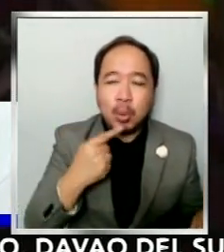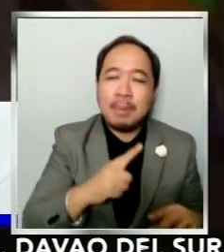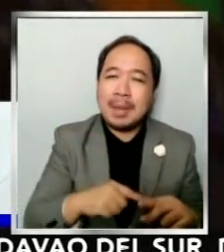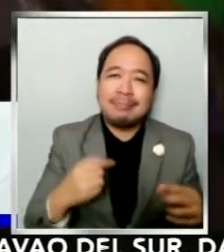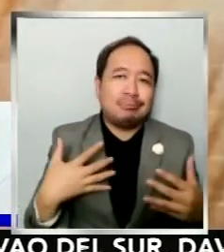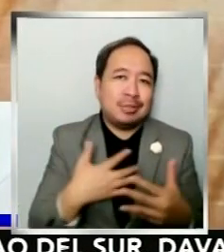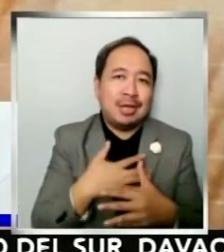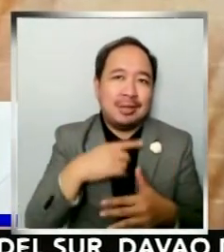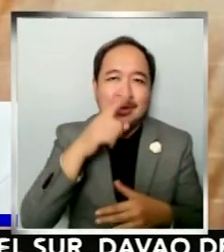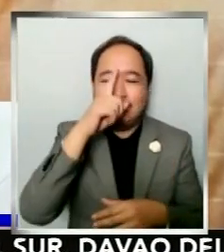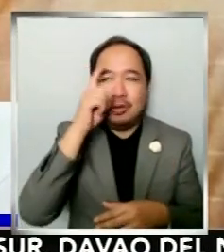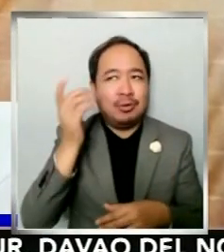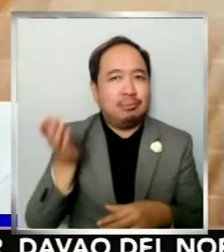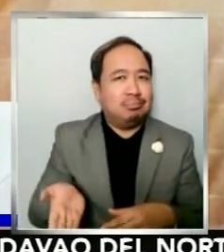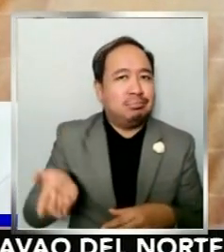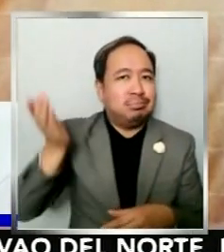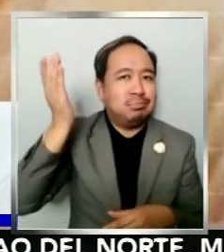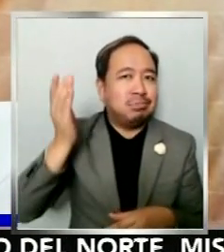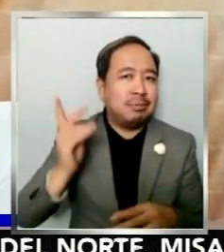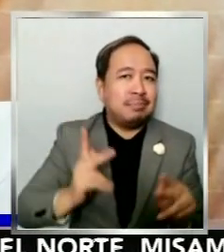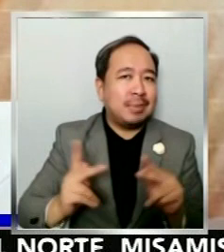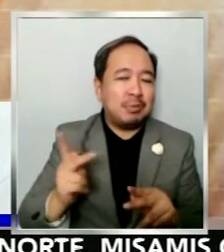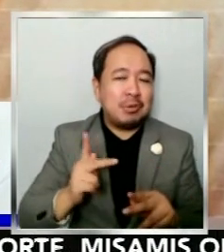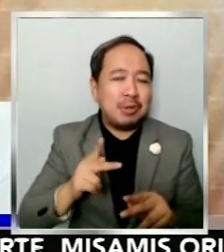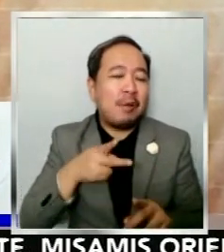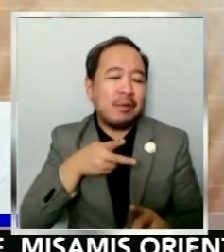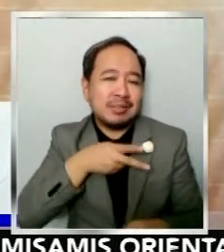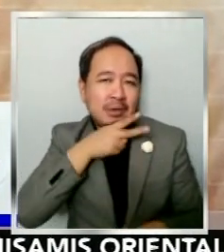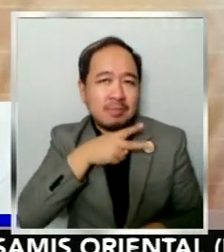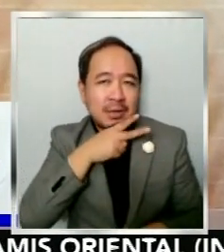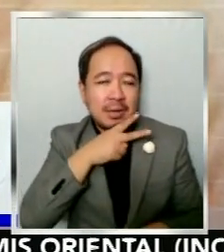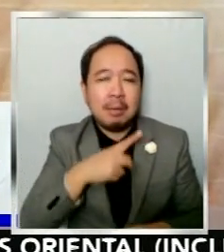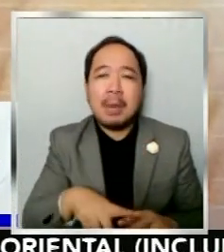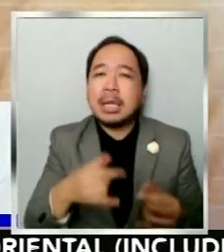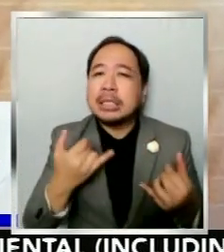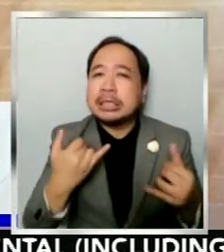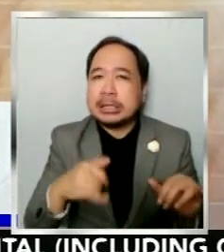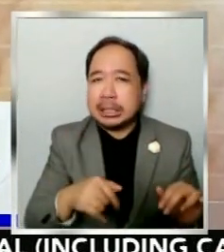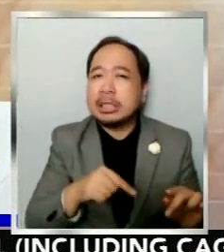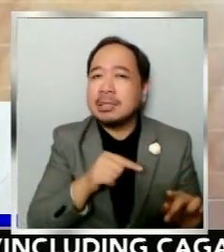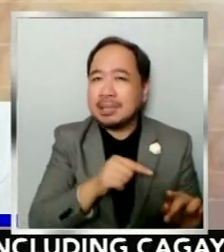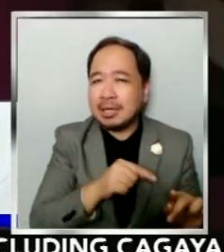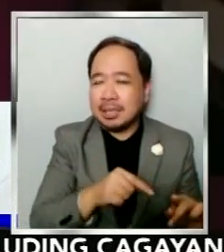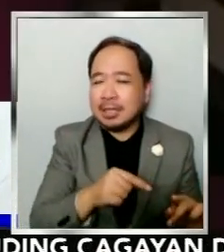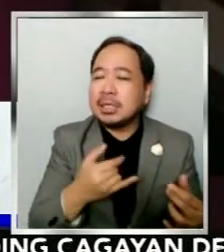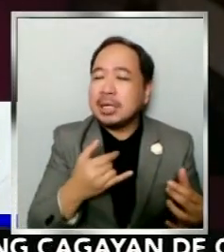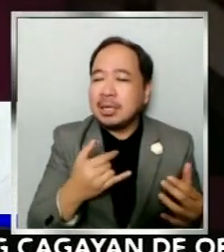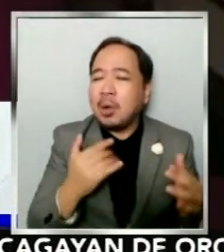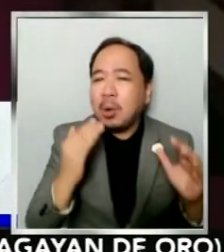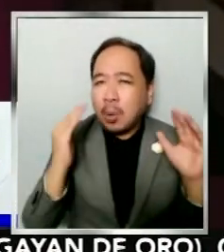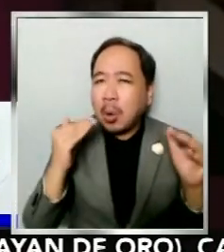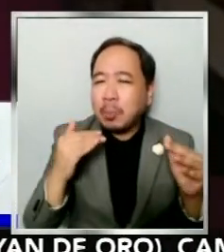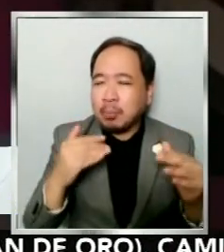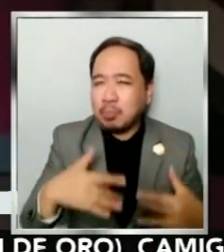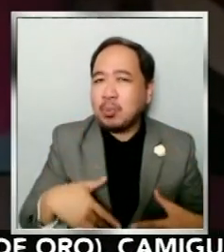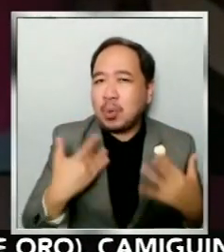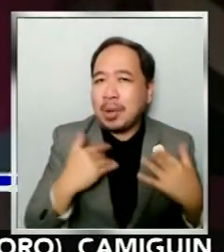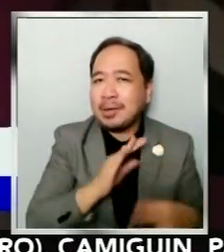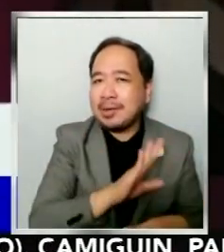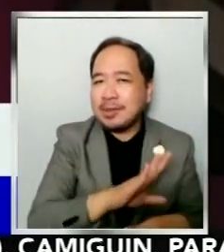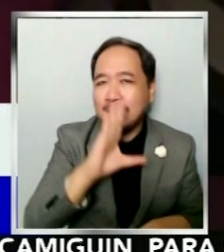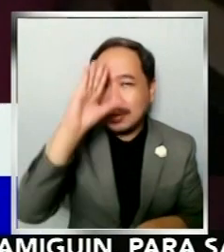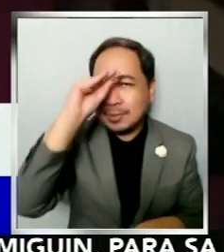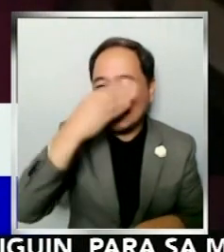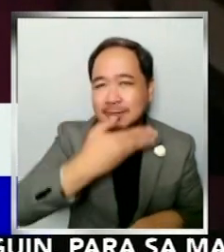mga ito. Gayunman, umaasa pa rin daw siyang buhay pa ang kanyang mga anak. Hanggang ngayon,